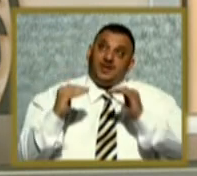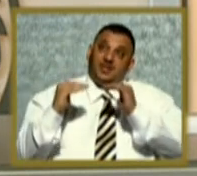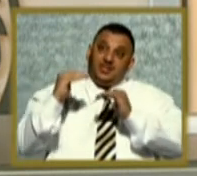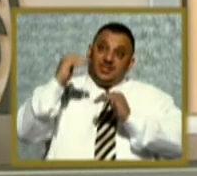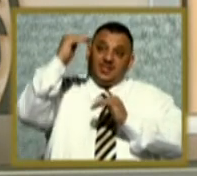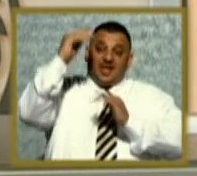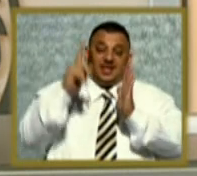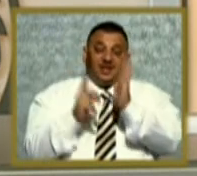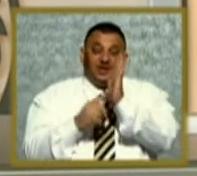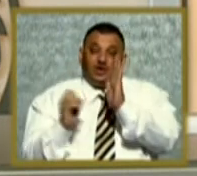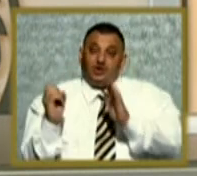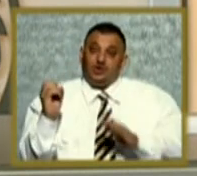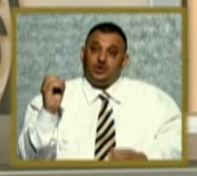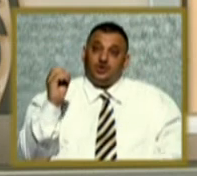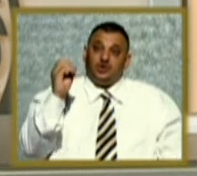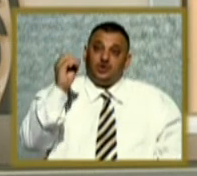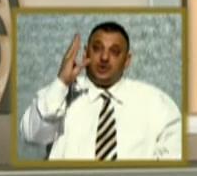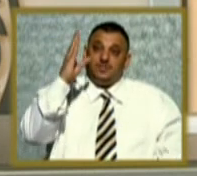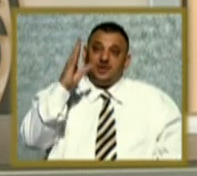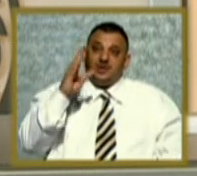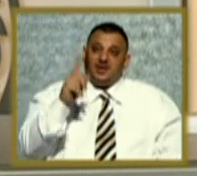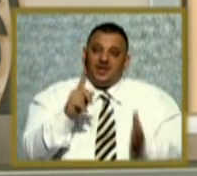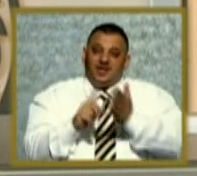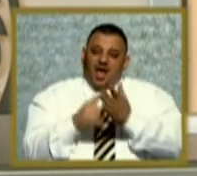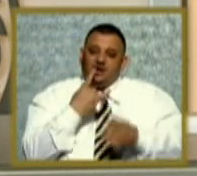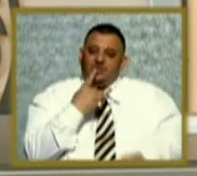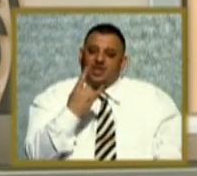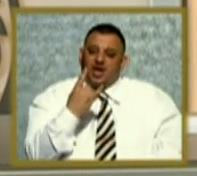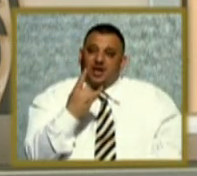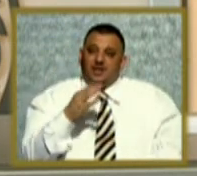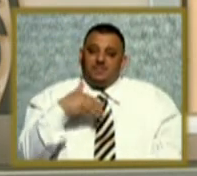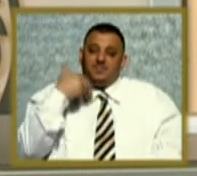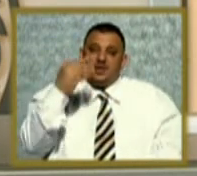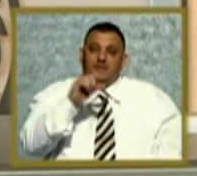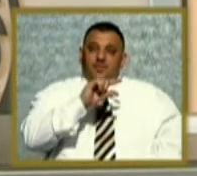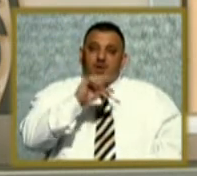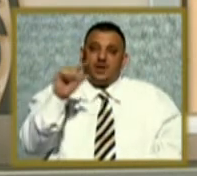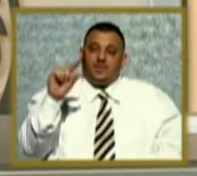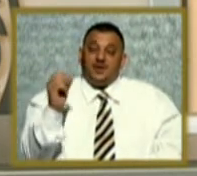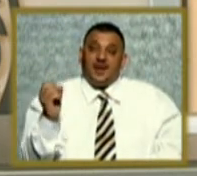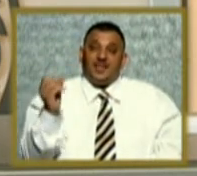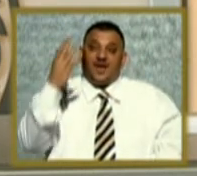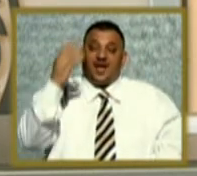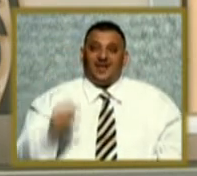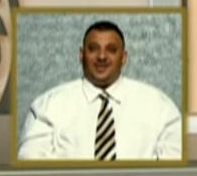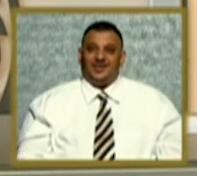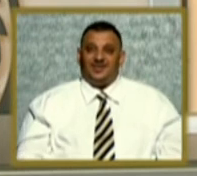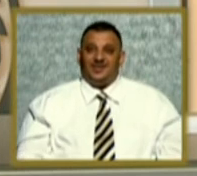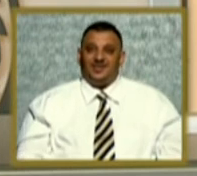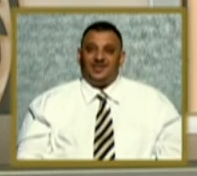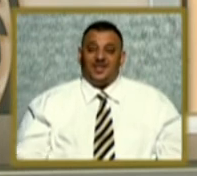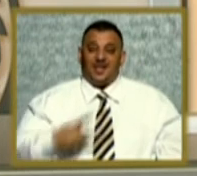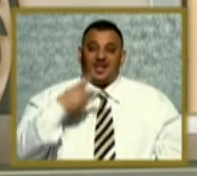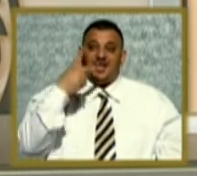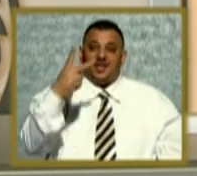أيضا، ارتفاعها قيد رمح، يعني بعد 10 دقائق ربع ساعة من ارتفاعها، هذه تسمى